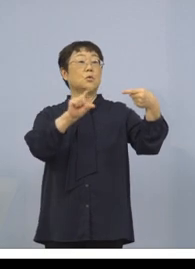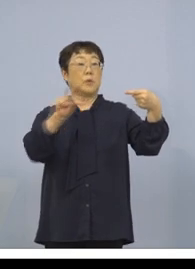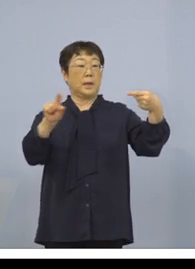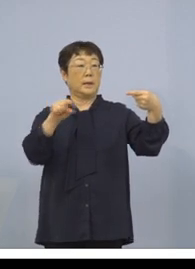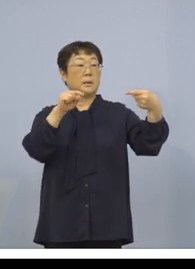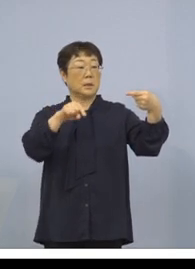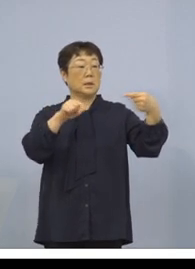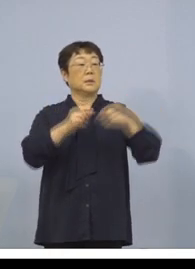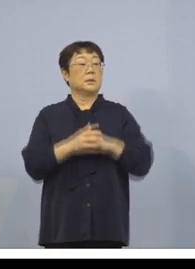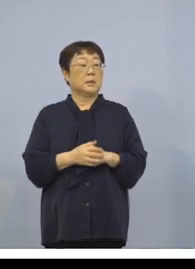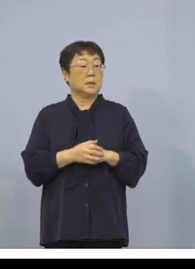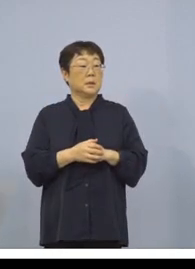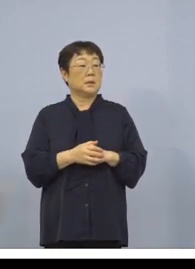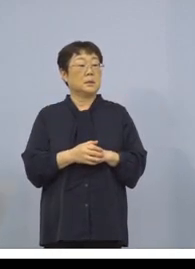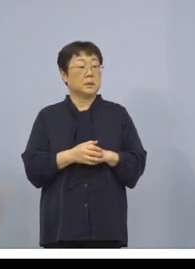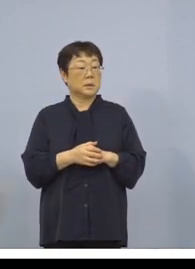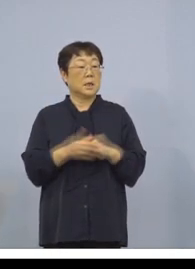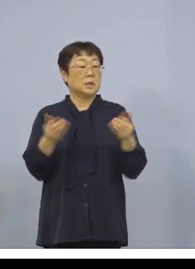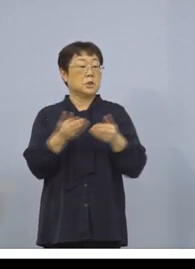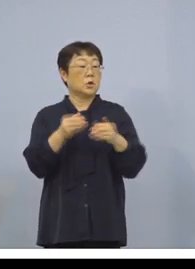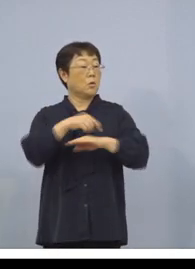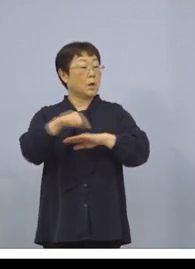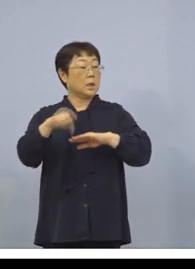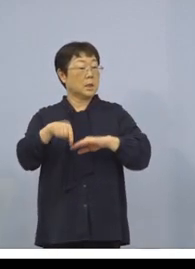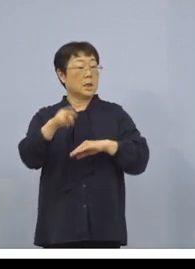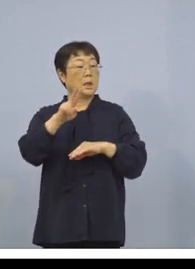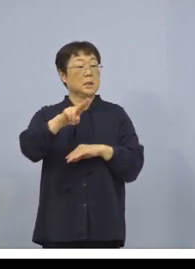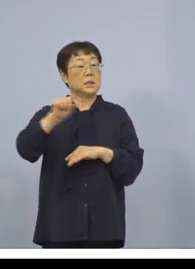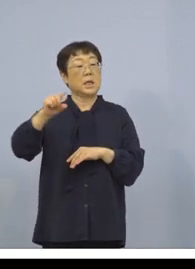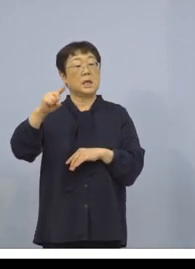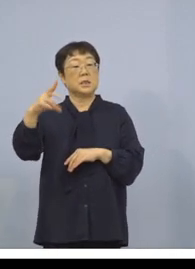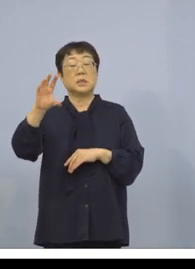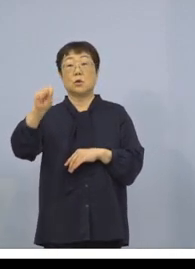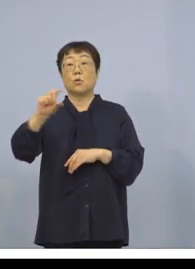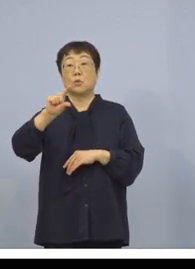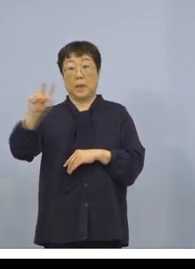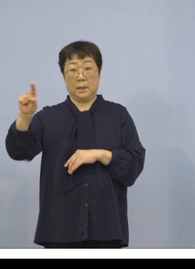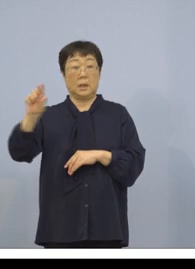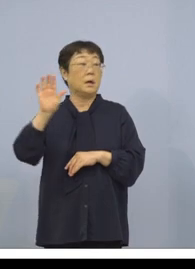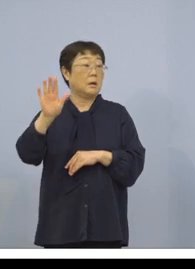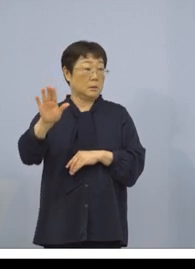ち特会費用会計 2.1 億円と、こういうことでございますが、